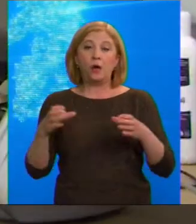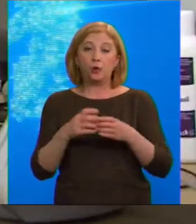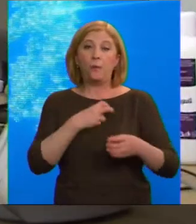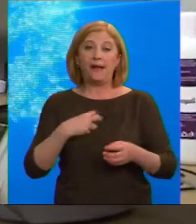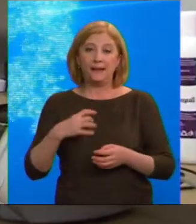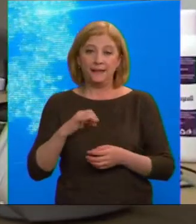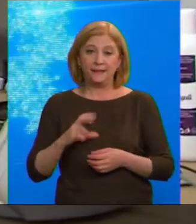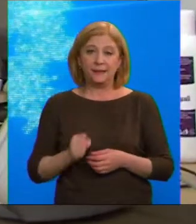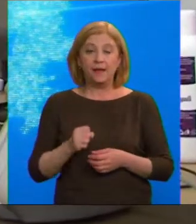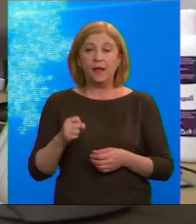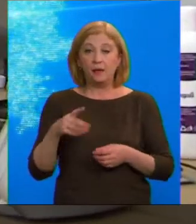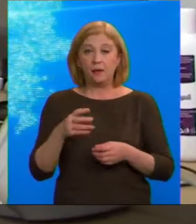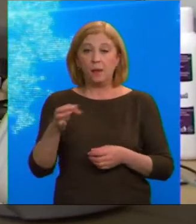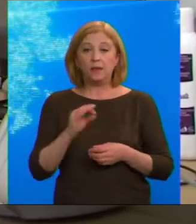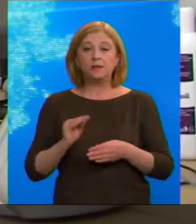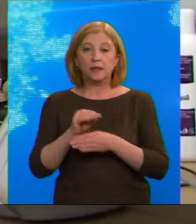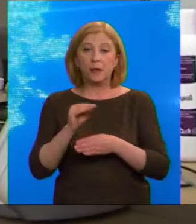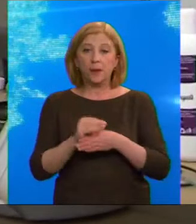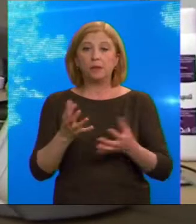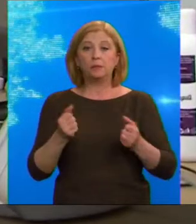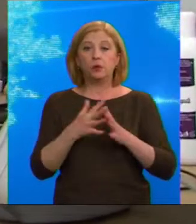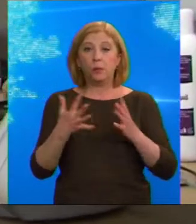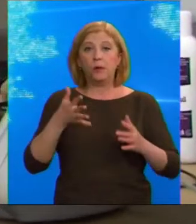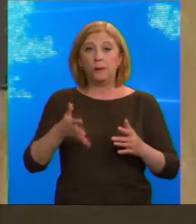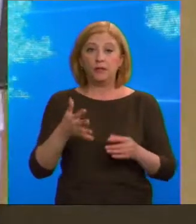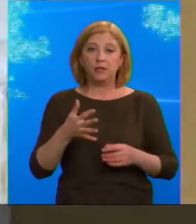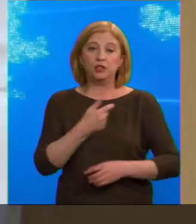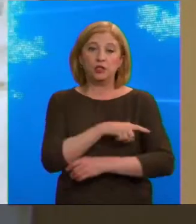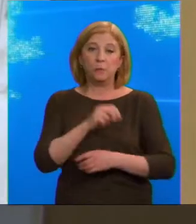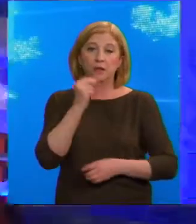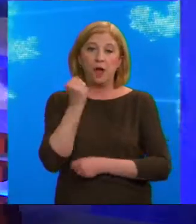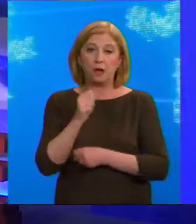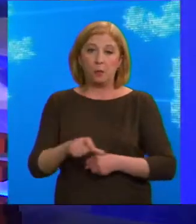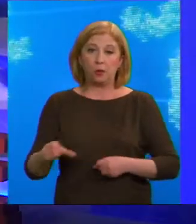– средний оклад по региону. Областные доплаты получили более 5000 медработников.